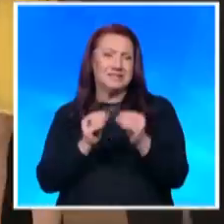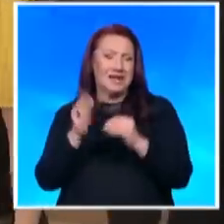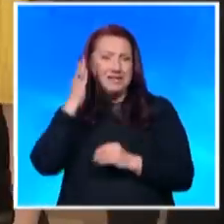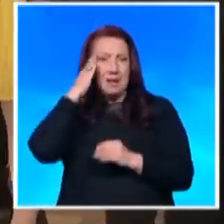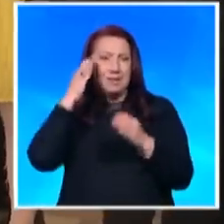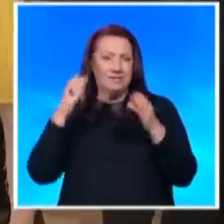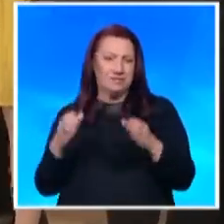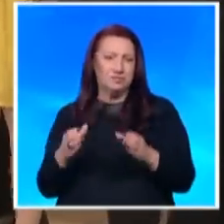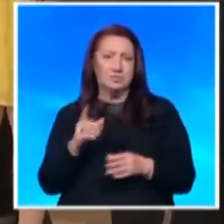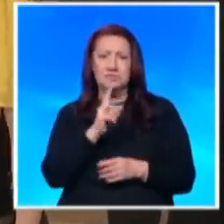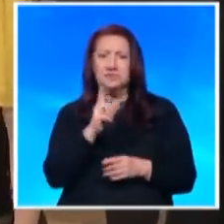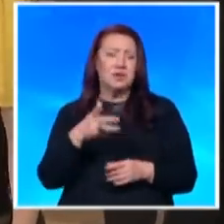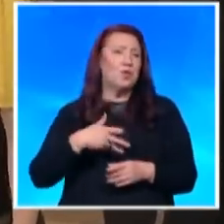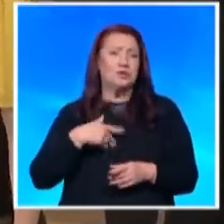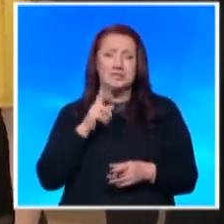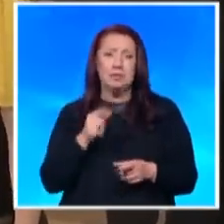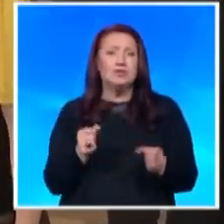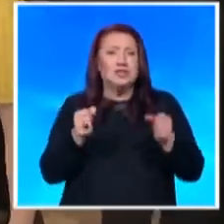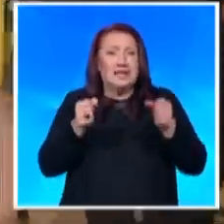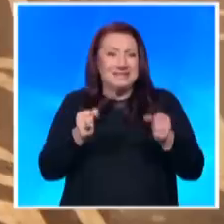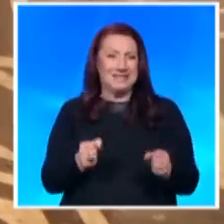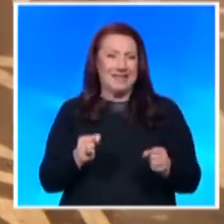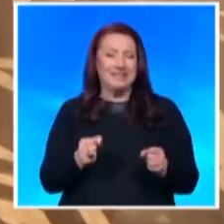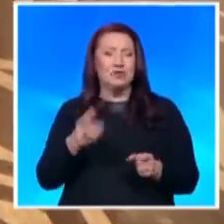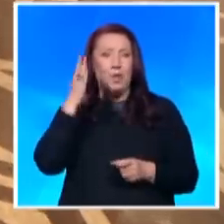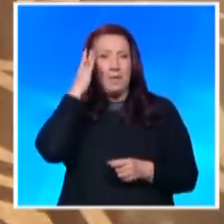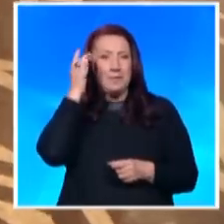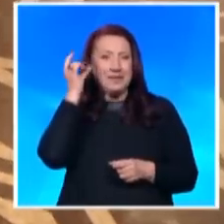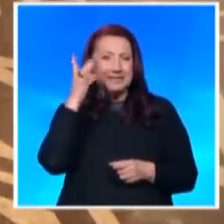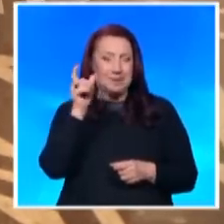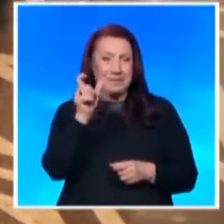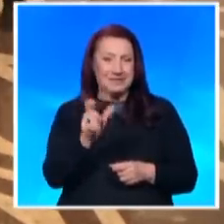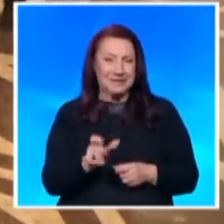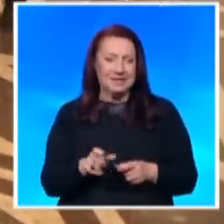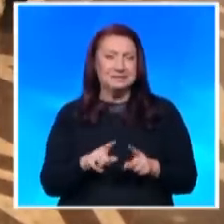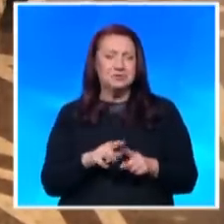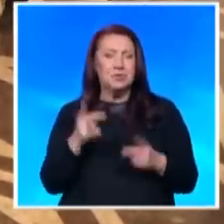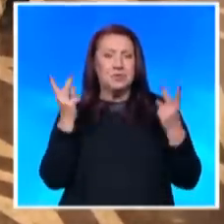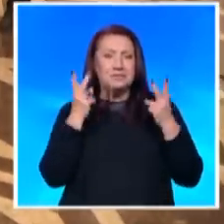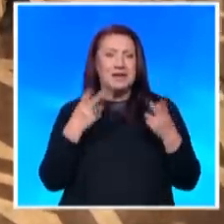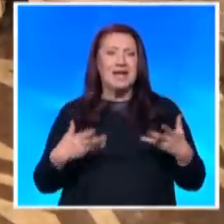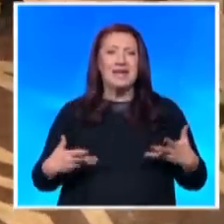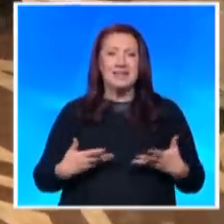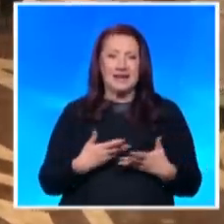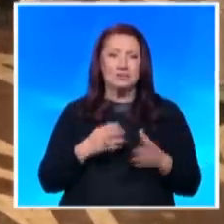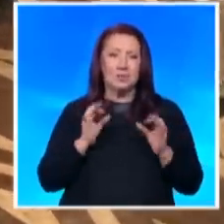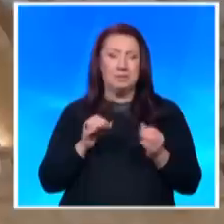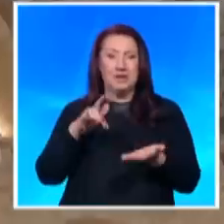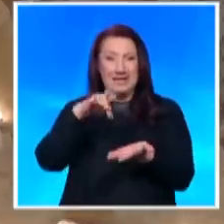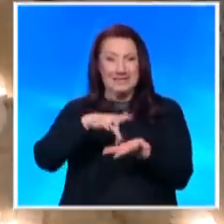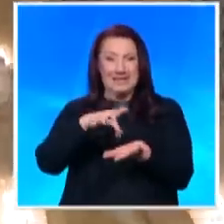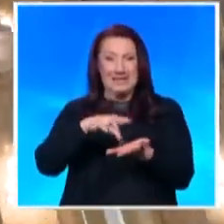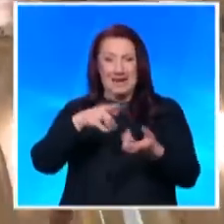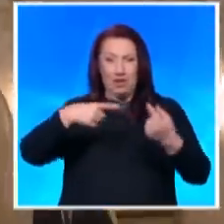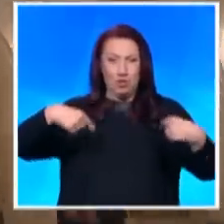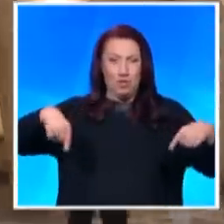шанс и да седне на стола на премиера, както и да разбере интересни детайли, като например, че централното фоайе е